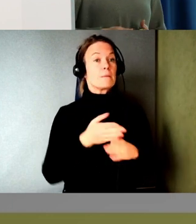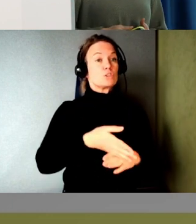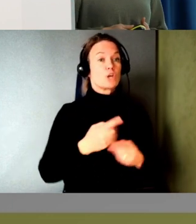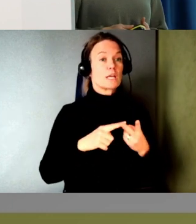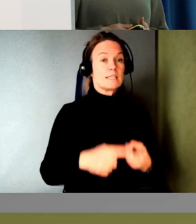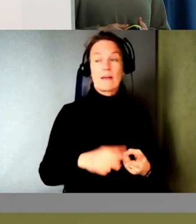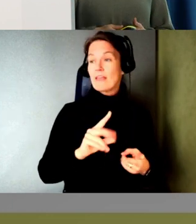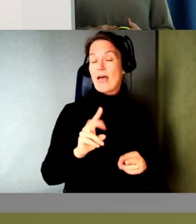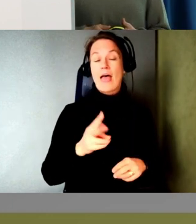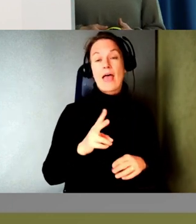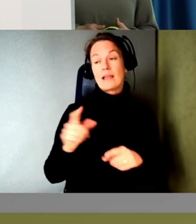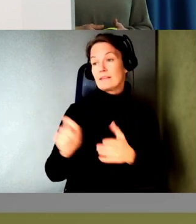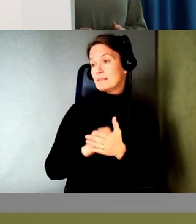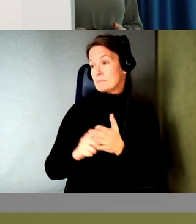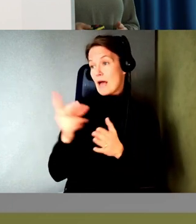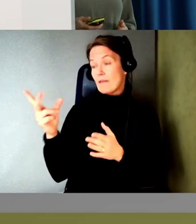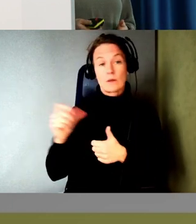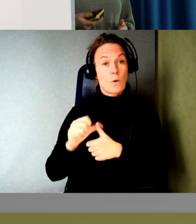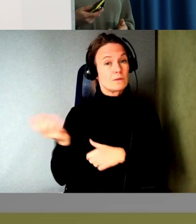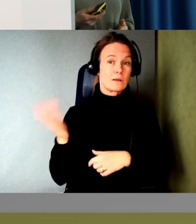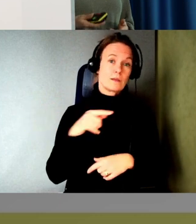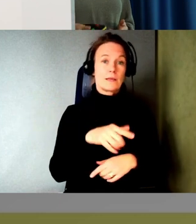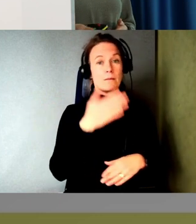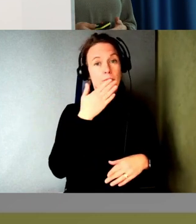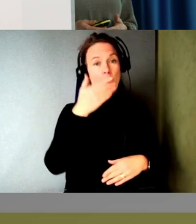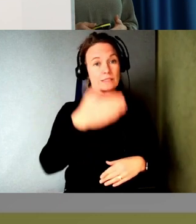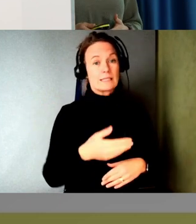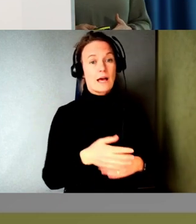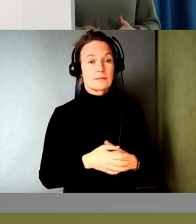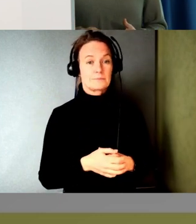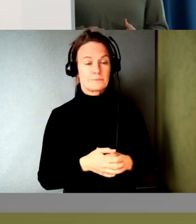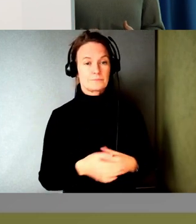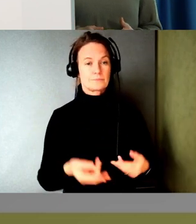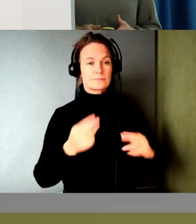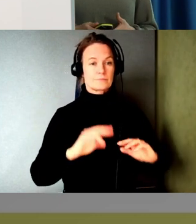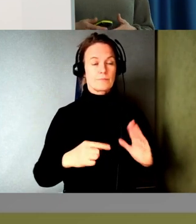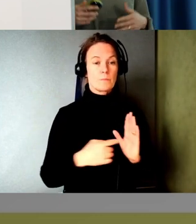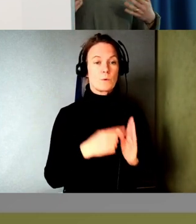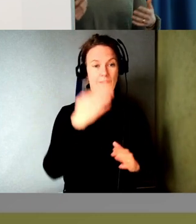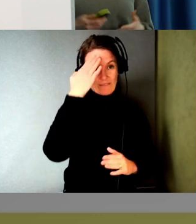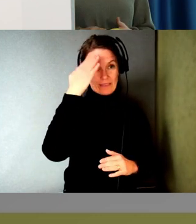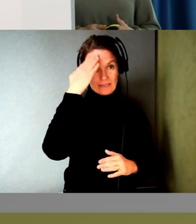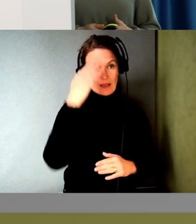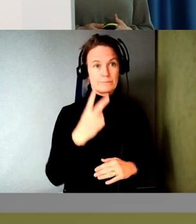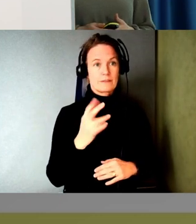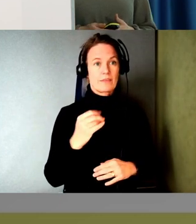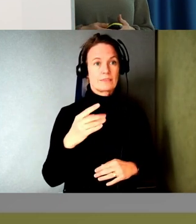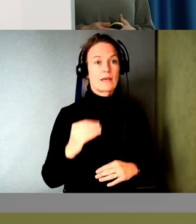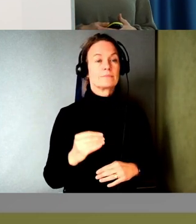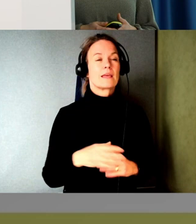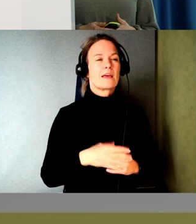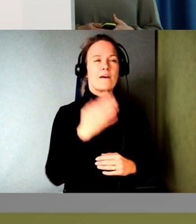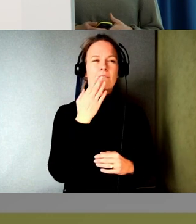att det här är en bra saj eh punkten veta det handlar om vilken information